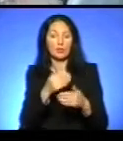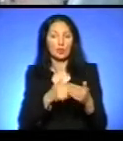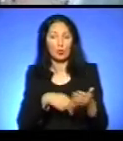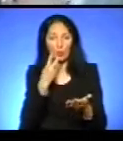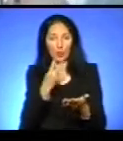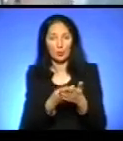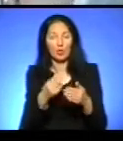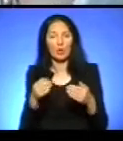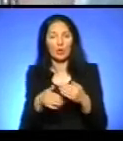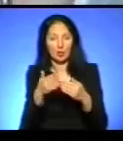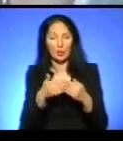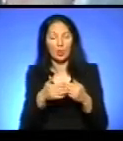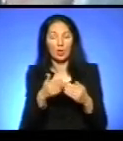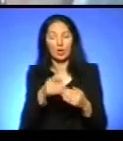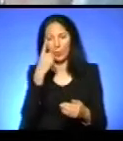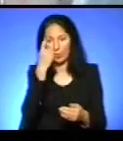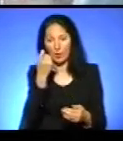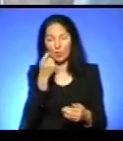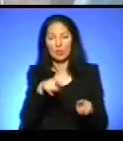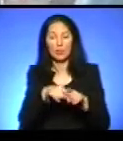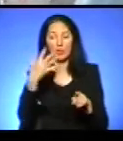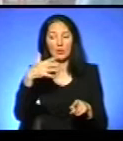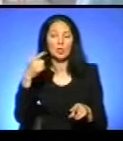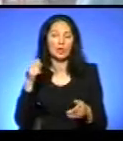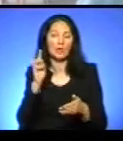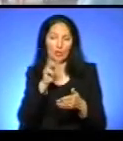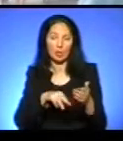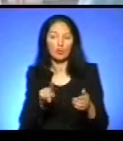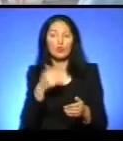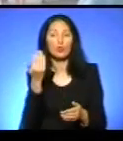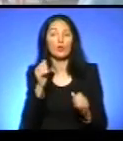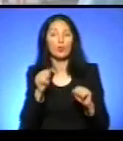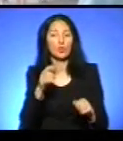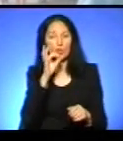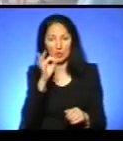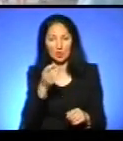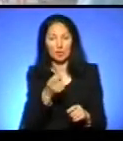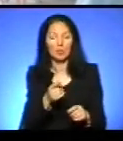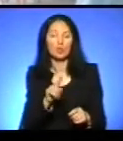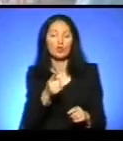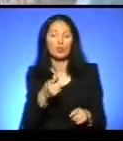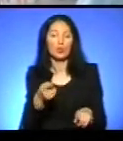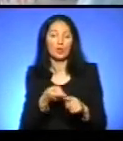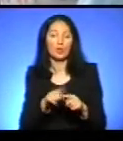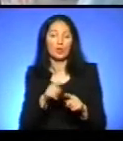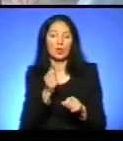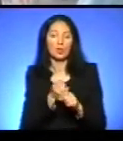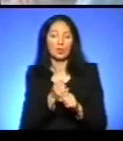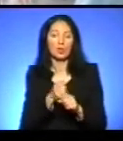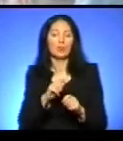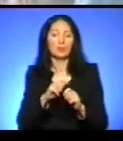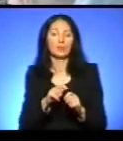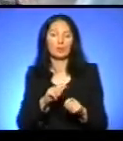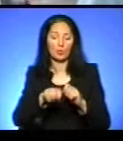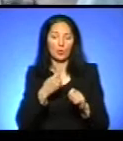передбачає попередження і 51 гривню штрафу. Що ви можете сказати от, по поводу вчинення вами правопорушення?